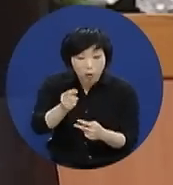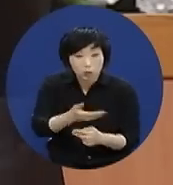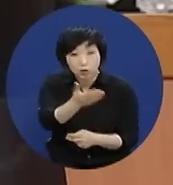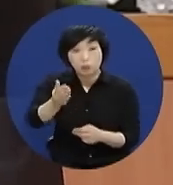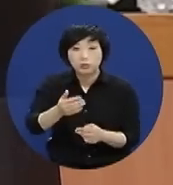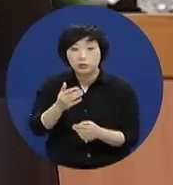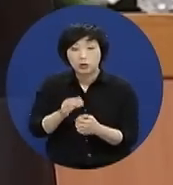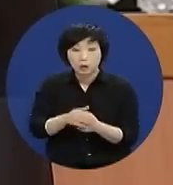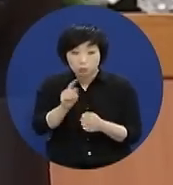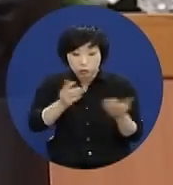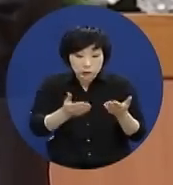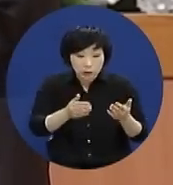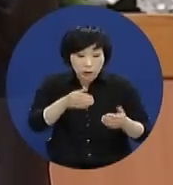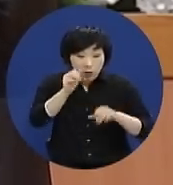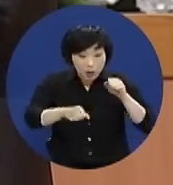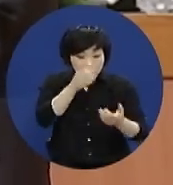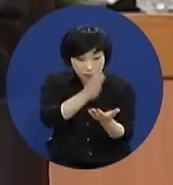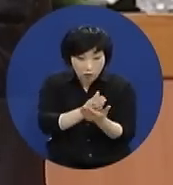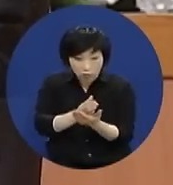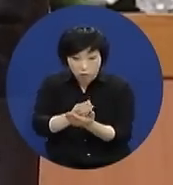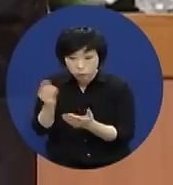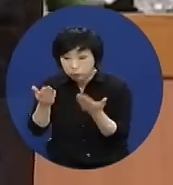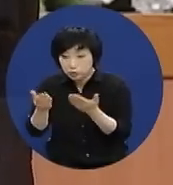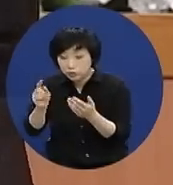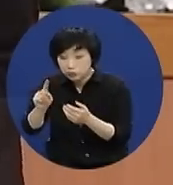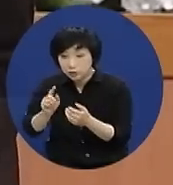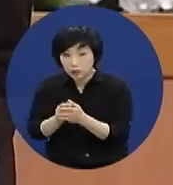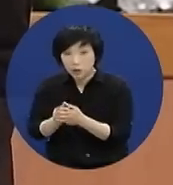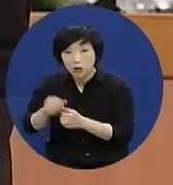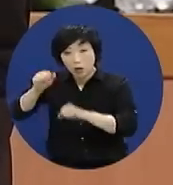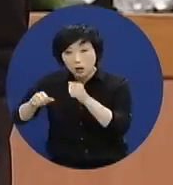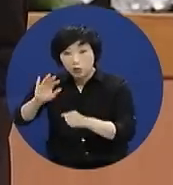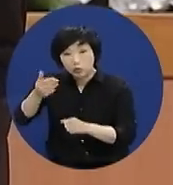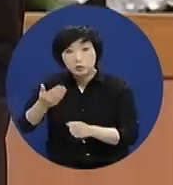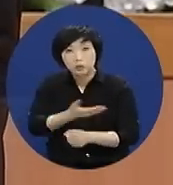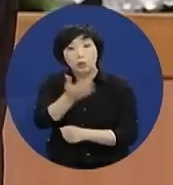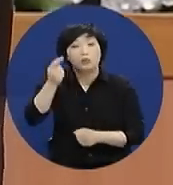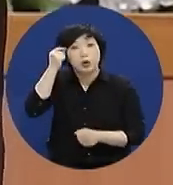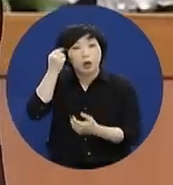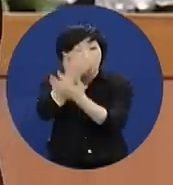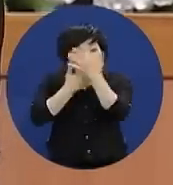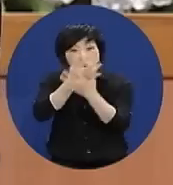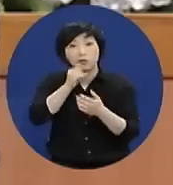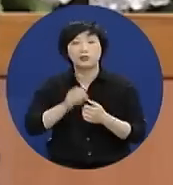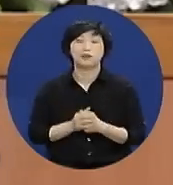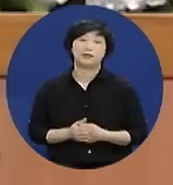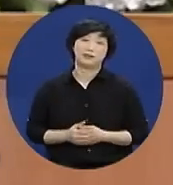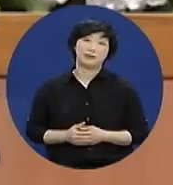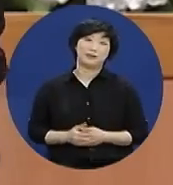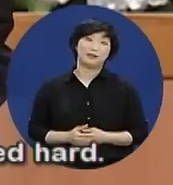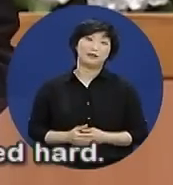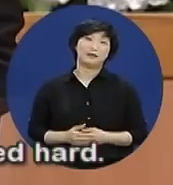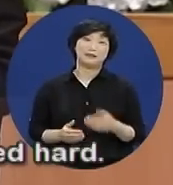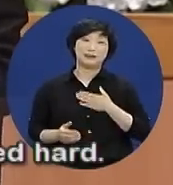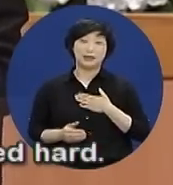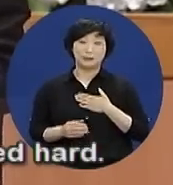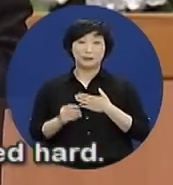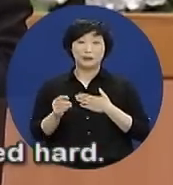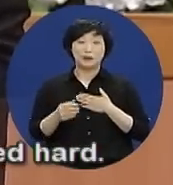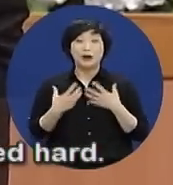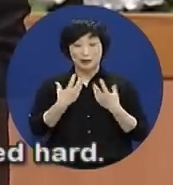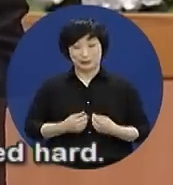のか分別的ないです私もある時は分別できないの